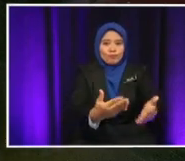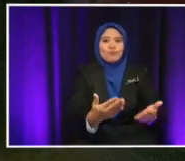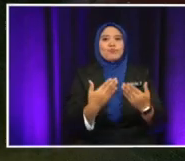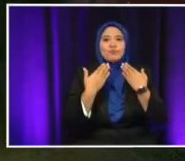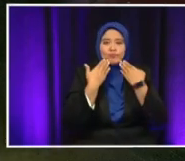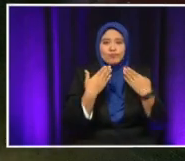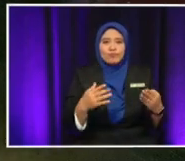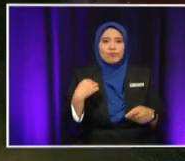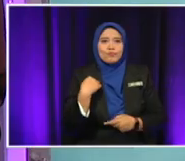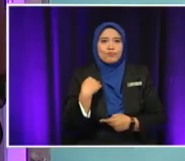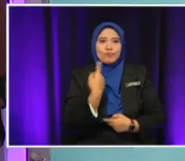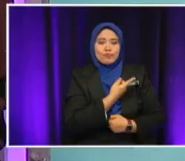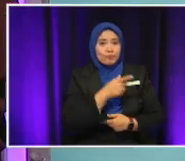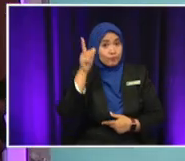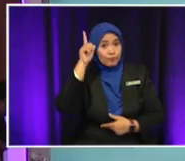bahagian